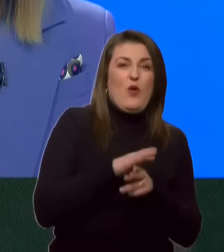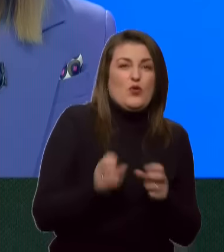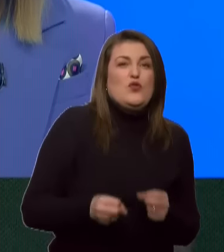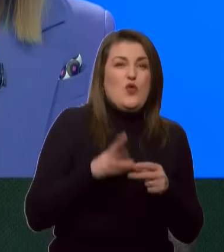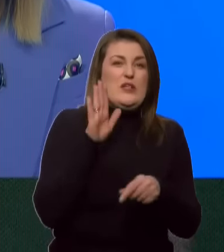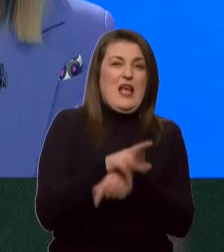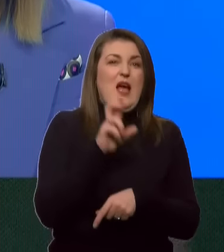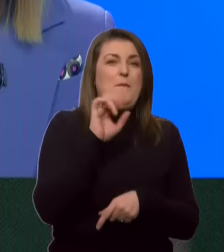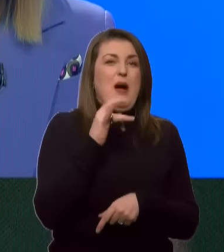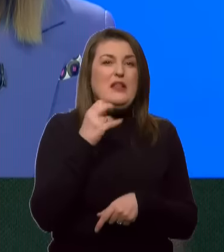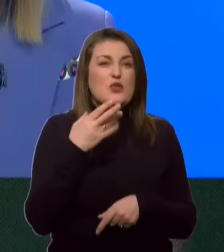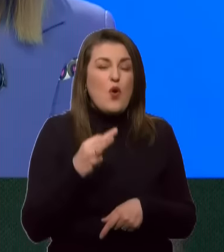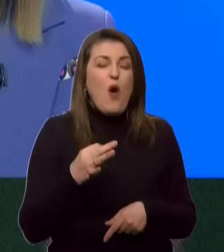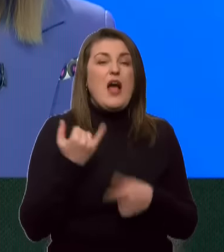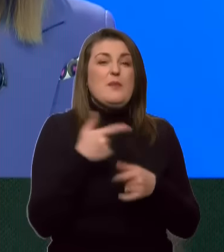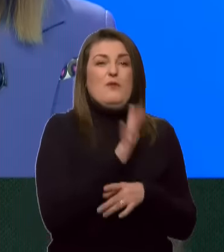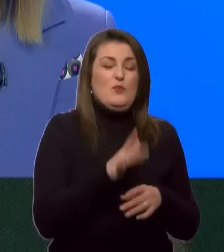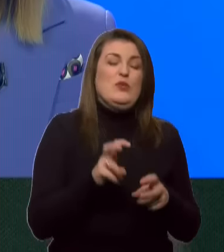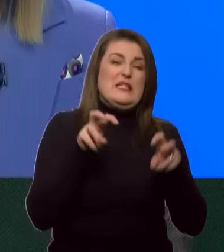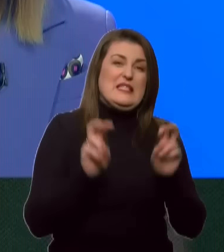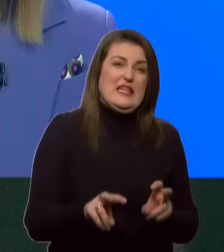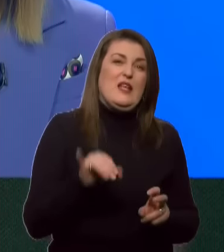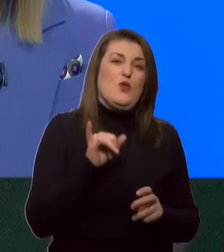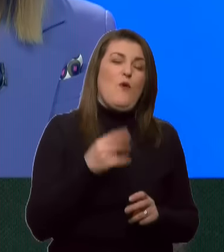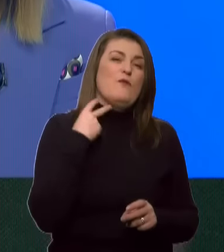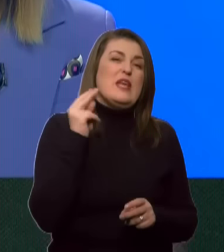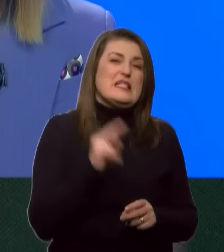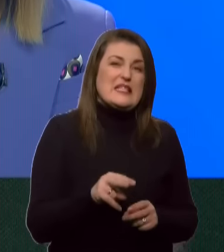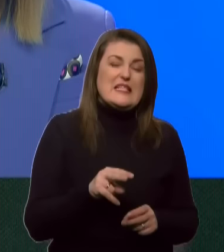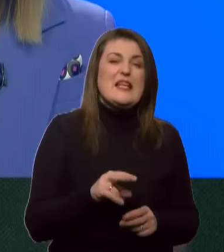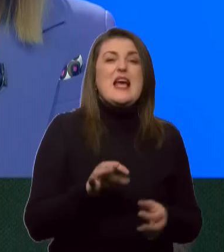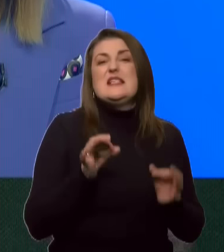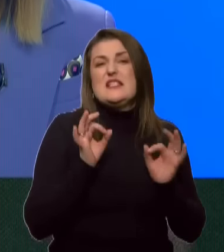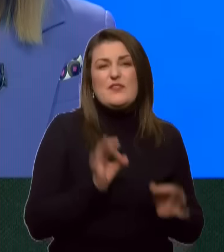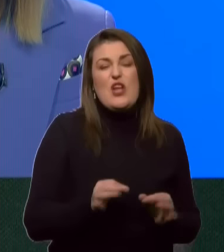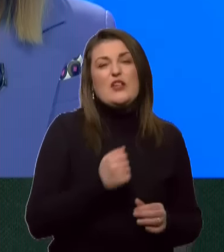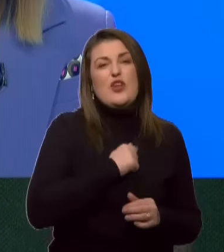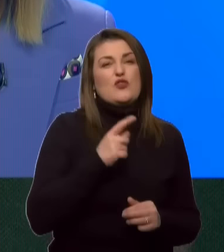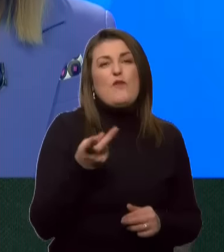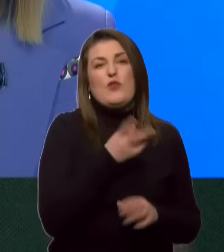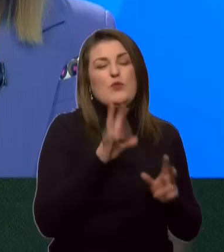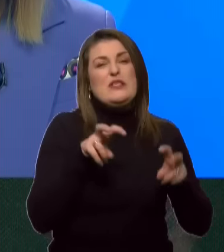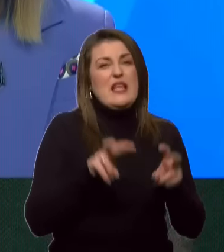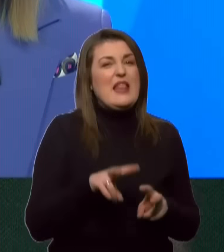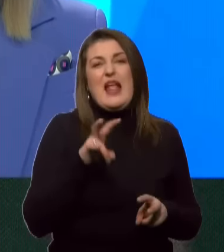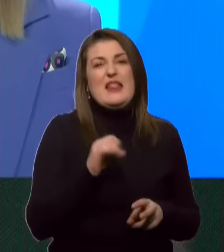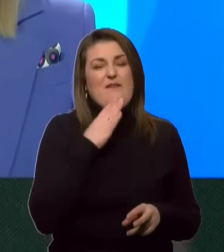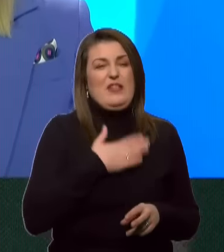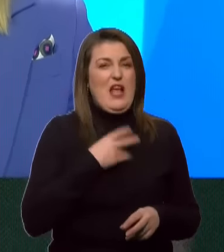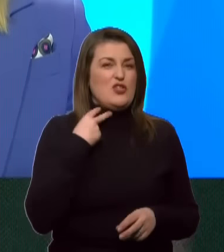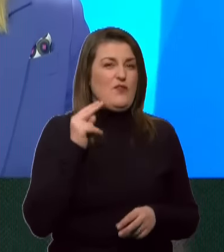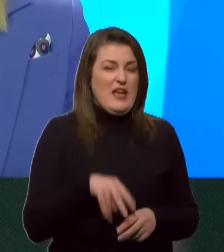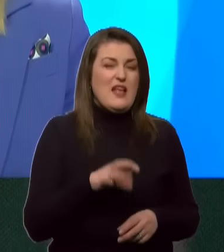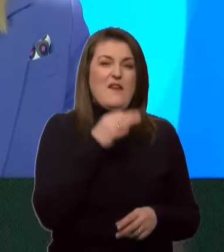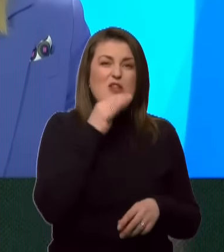накази Балицького, і тепер вони будуть сидіти у в'язниці. Звичайно, жалко, що вони будуть сидіти не в нашій